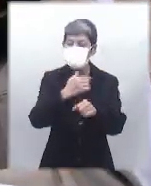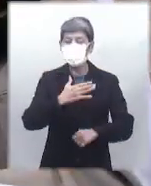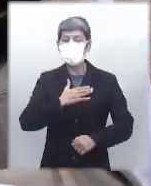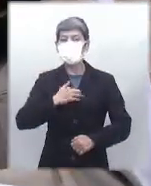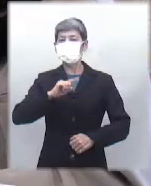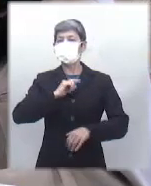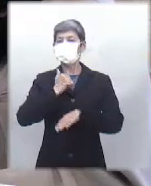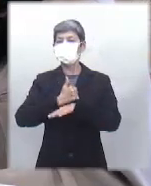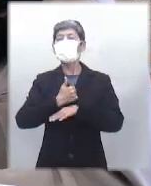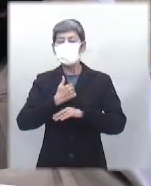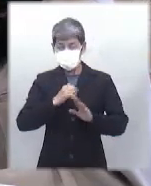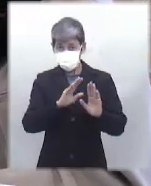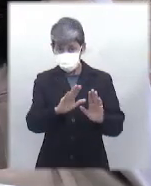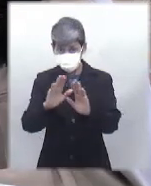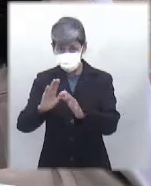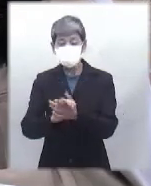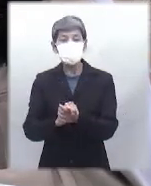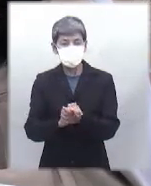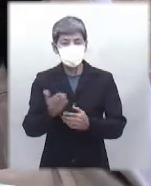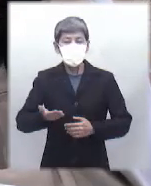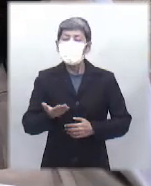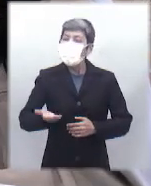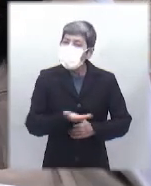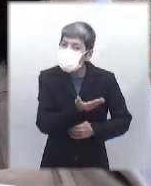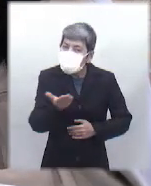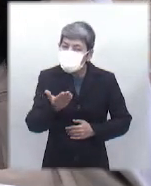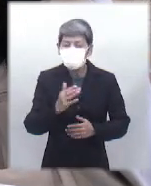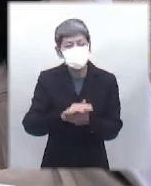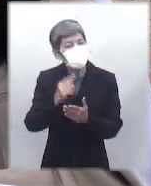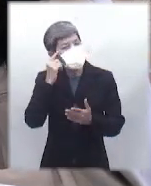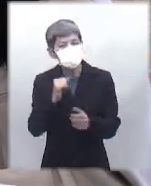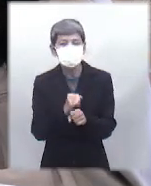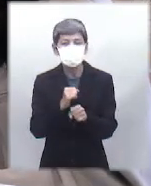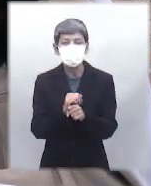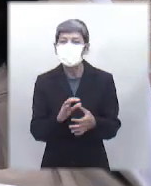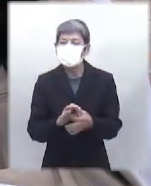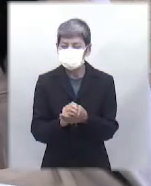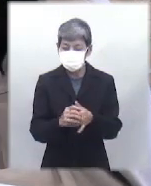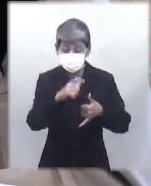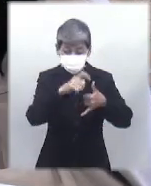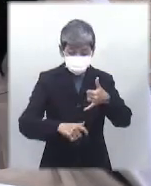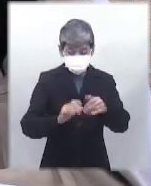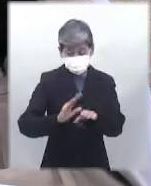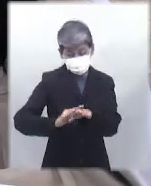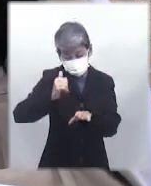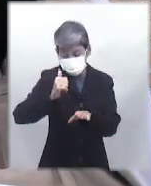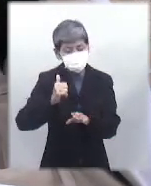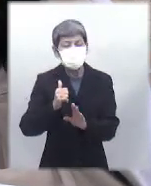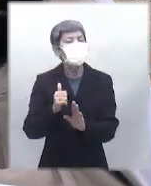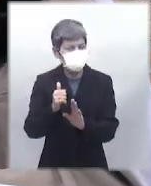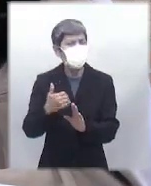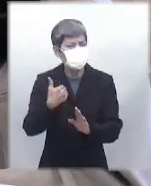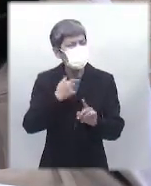หน้าที่เราก็คือผมอยากให้พวกเราเนี่ยดึงผมไม่แน่ใจว่าไอ้คำศักยภาพเนี่ยมันมันพอเพียงหรือเปล่า